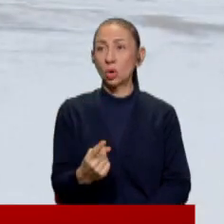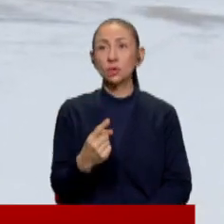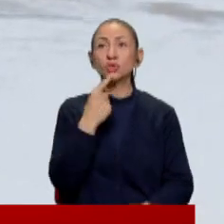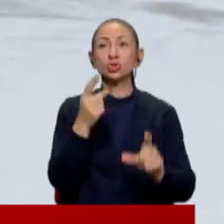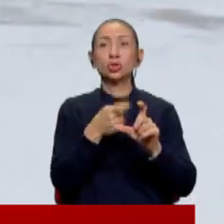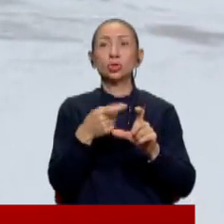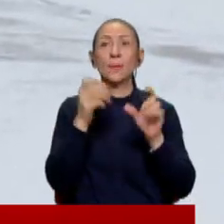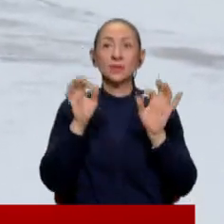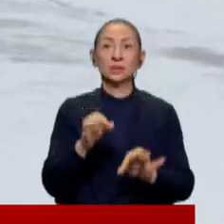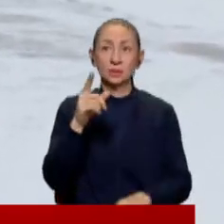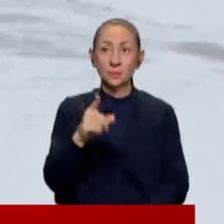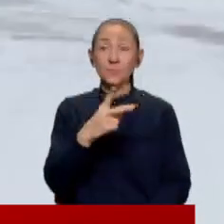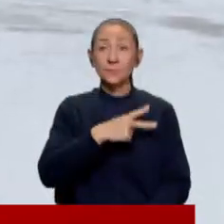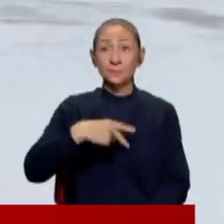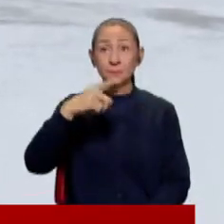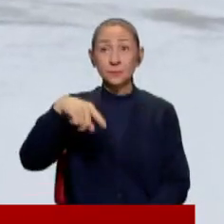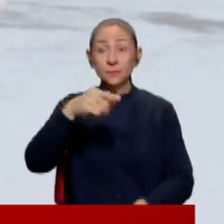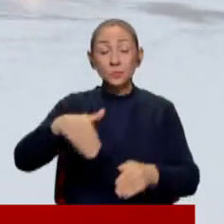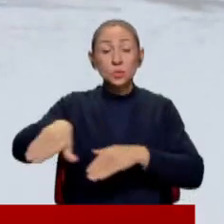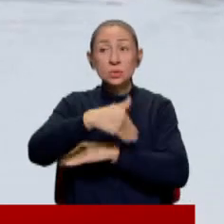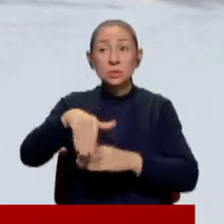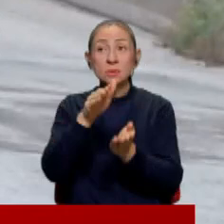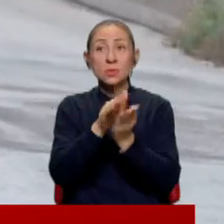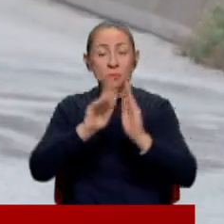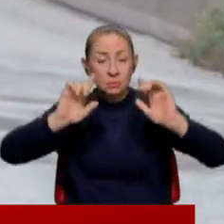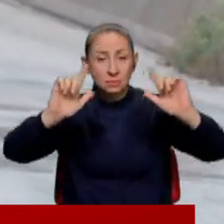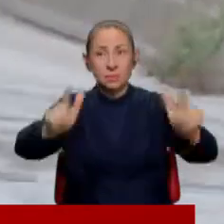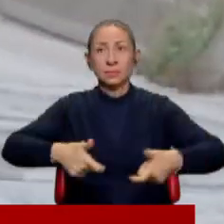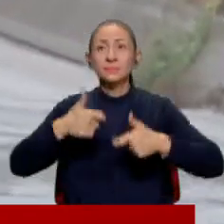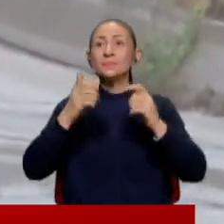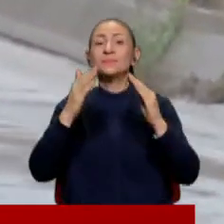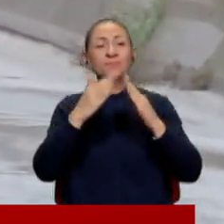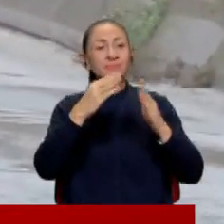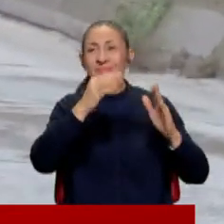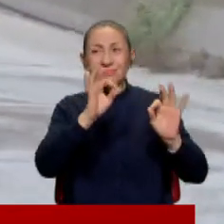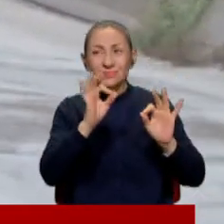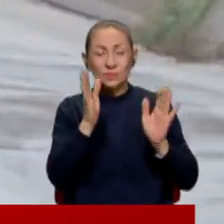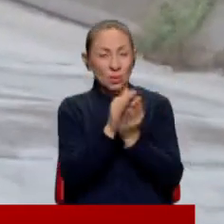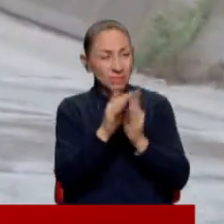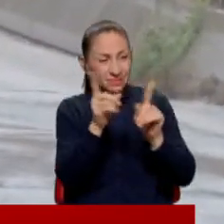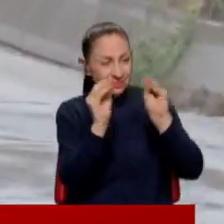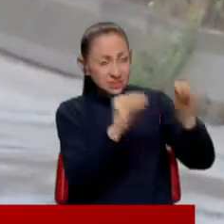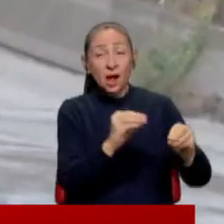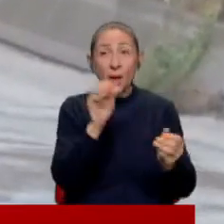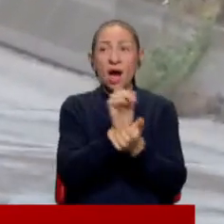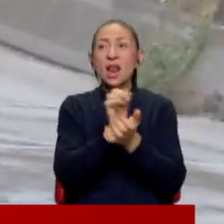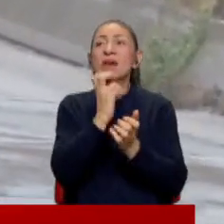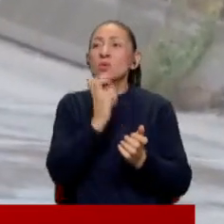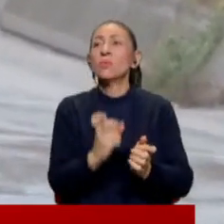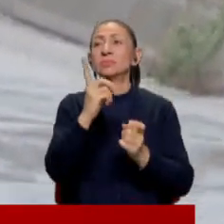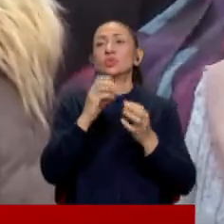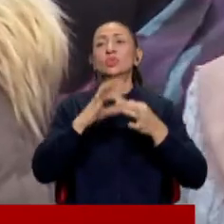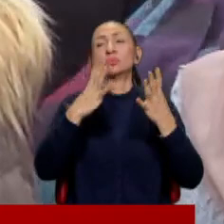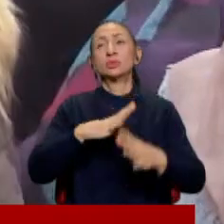soruşturma başlattı belediyeler Sokak köpeklerini toplayarak barınaklara götürüyor ama aileler kalıcı bir çözüm